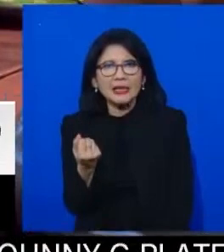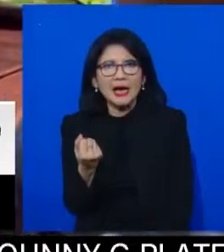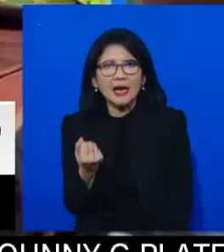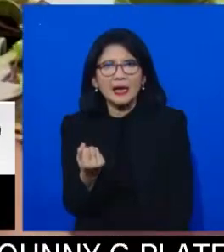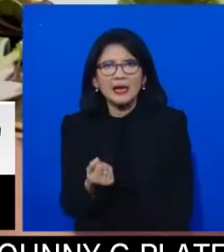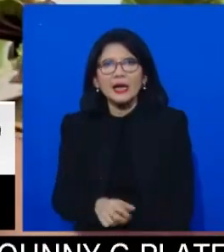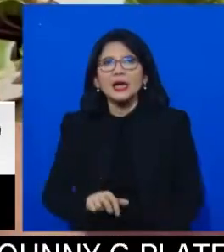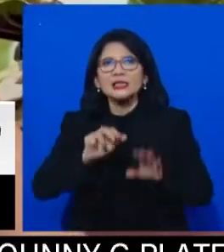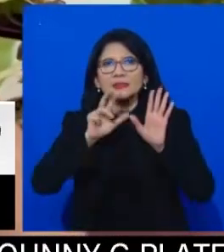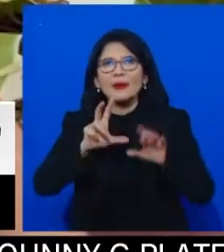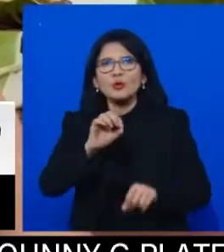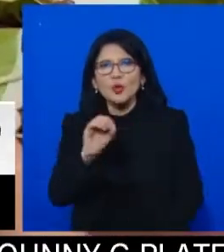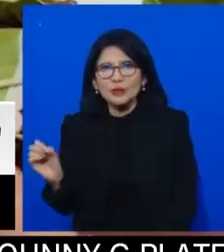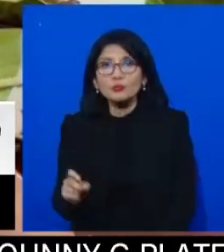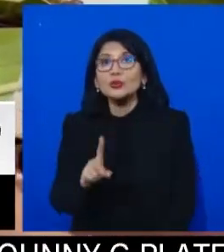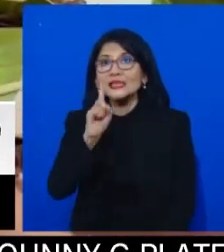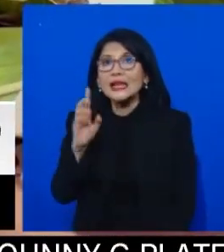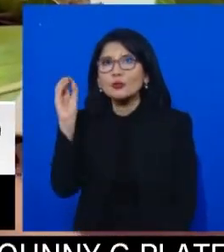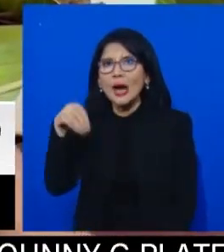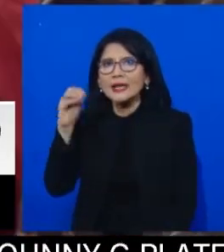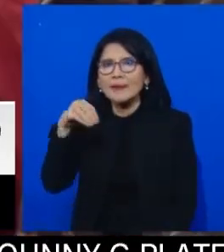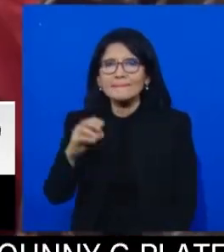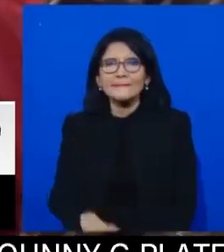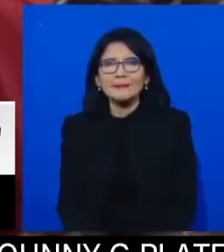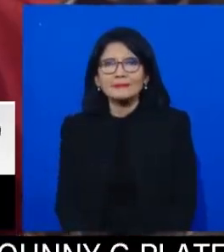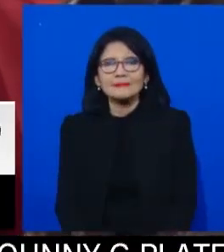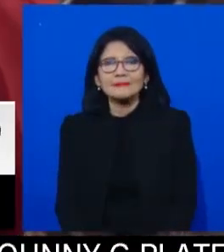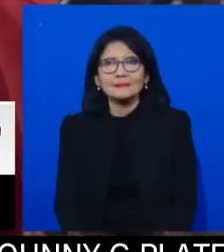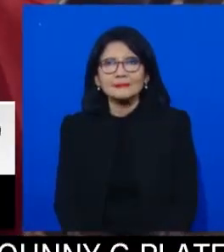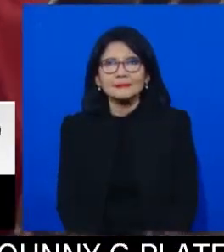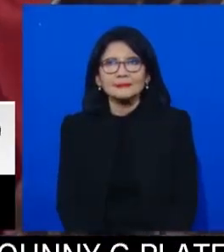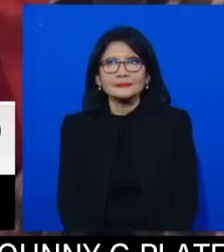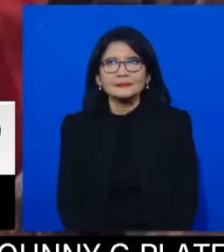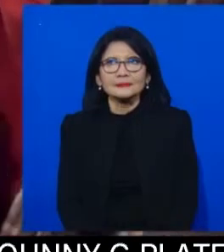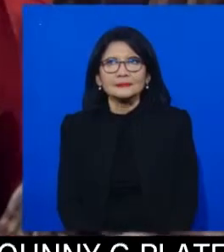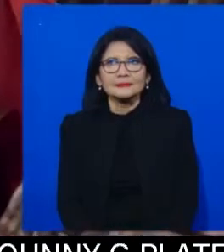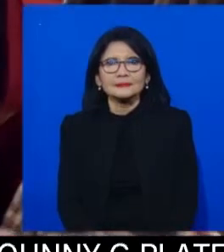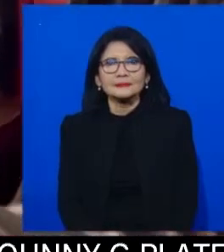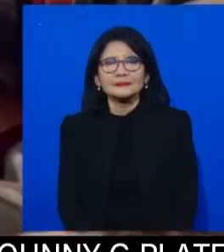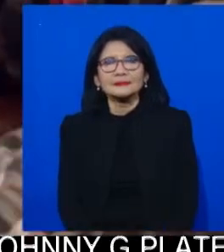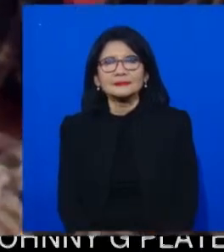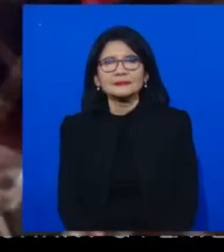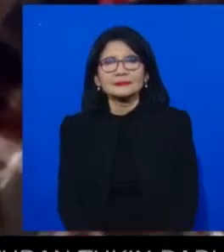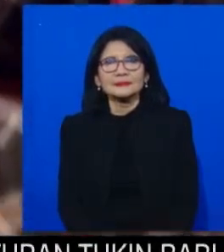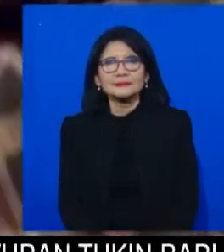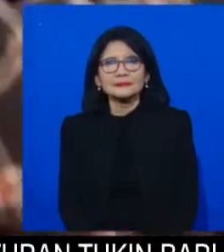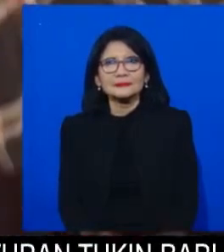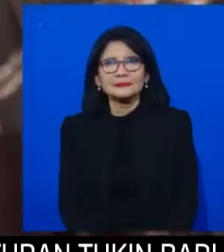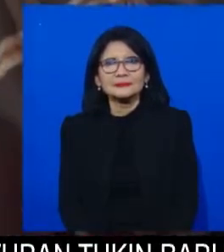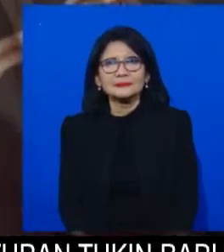seharga Rp90.000 per ekornya. Tim Liputan, CNN Indonesia, Bandung, Jawa Barat.